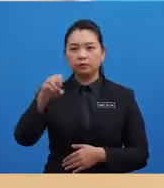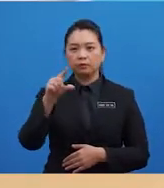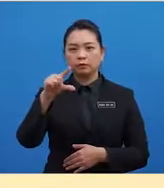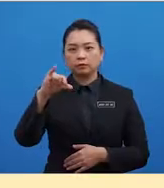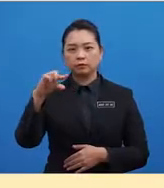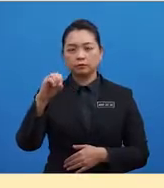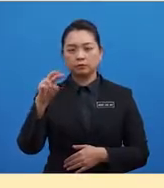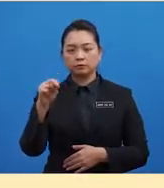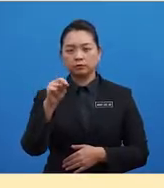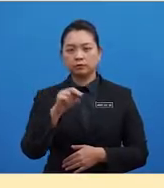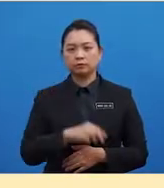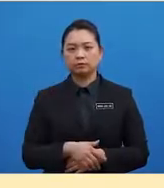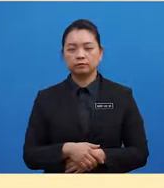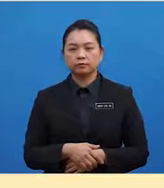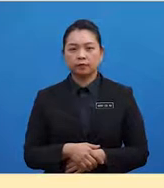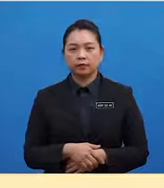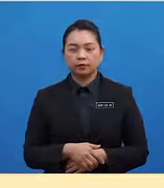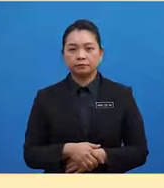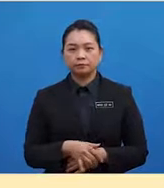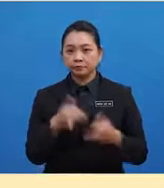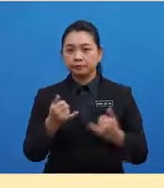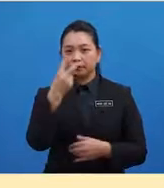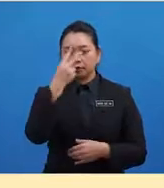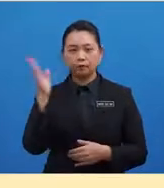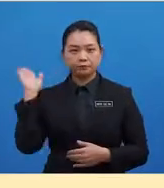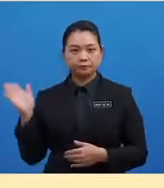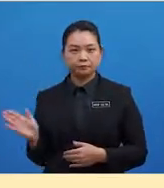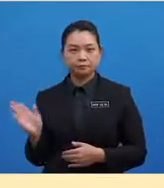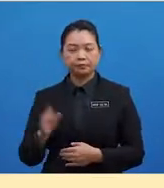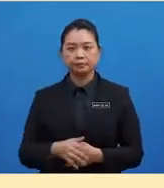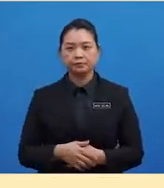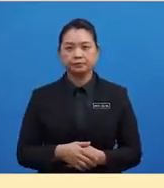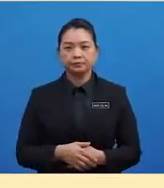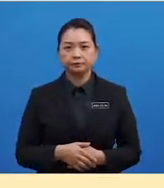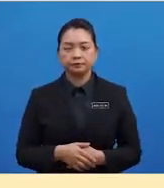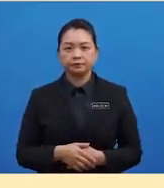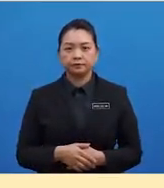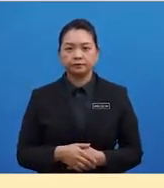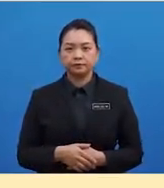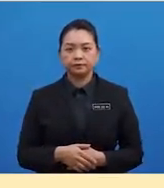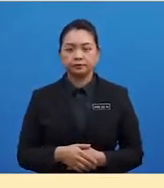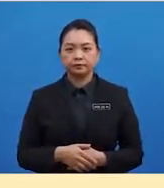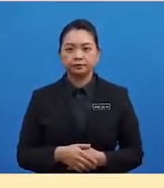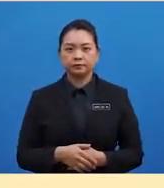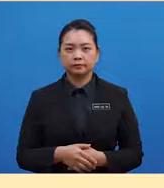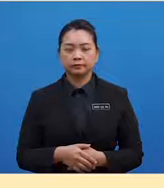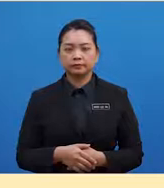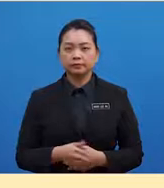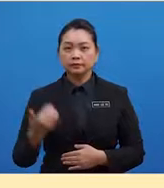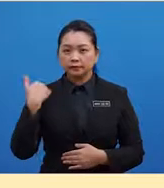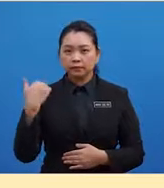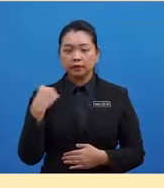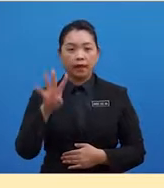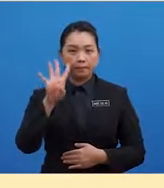segitiga. Mari kita teruskan dengan poligon yang seterusnya iaitu poligon segi empat. Ia